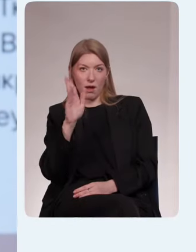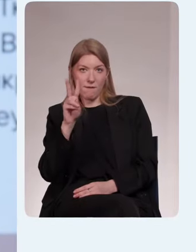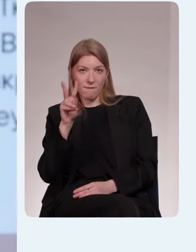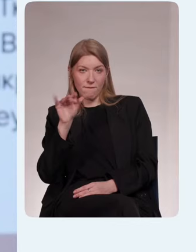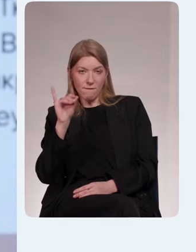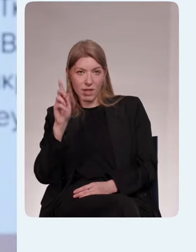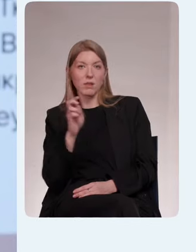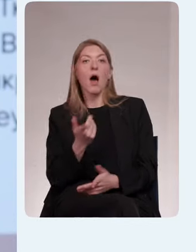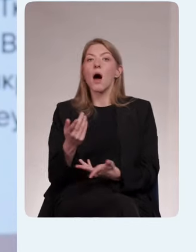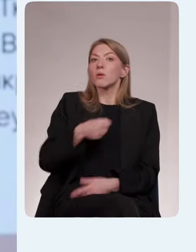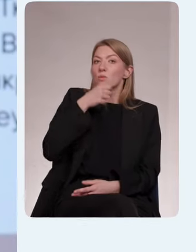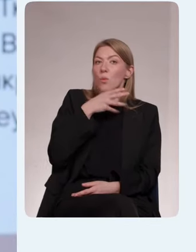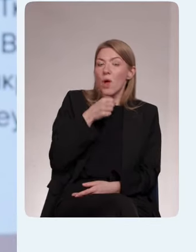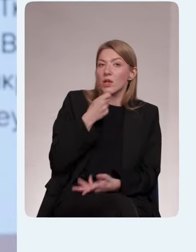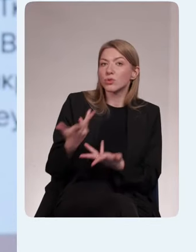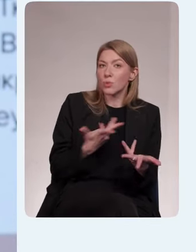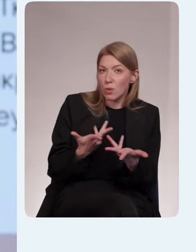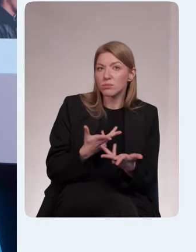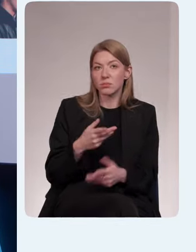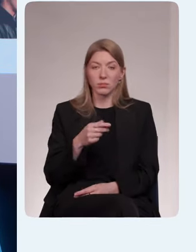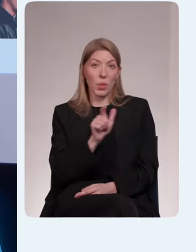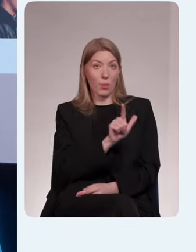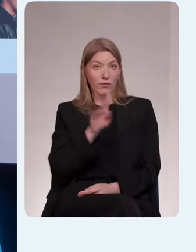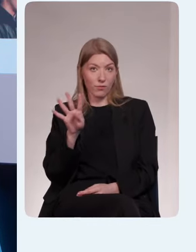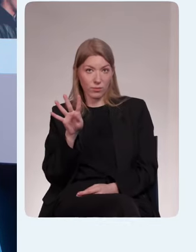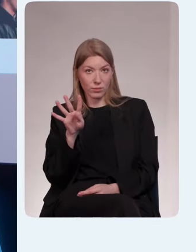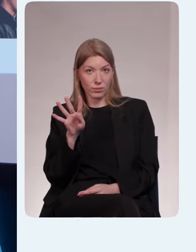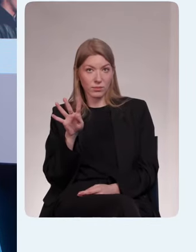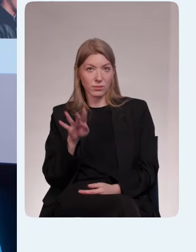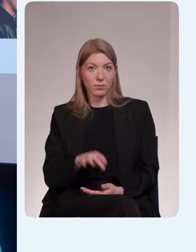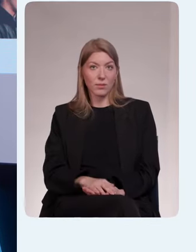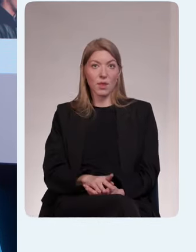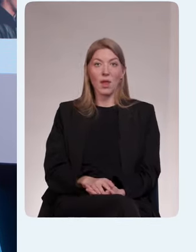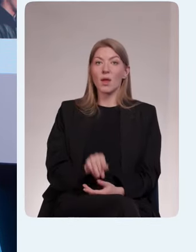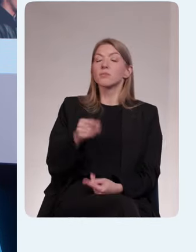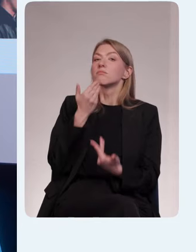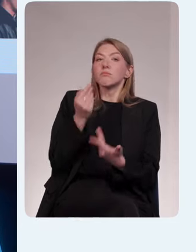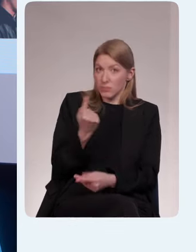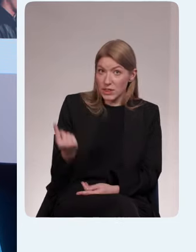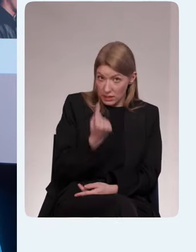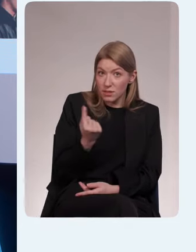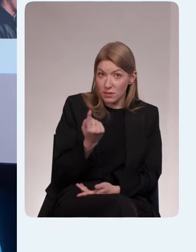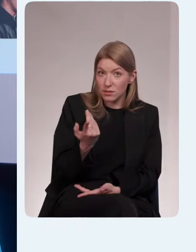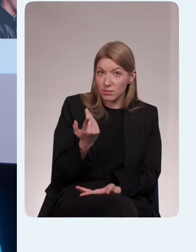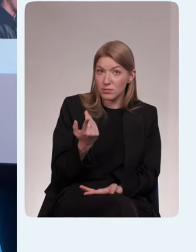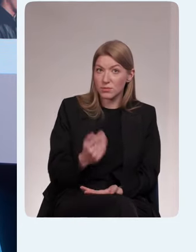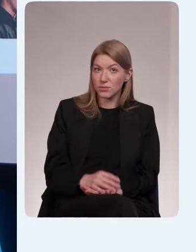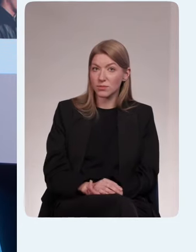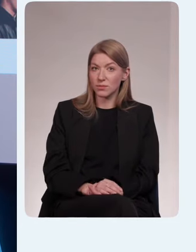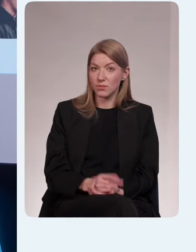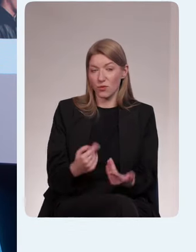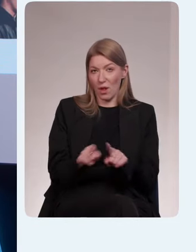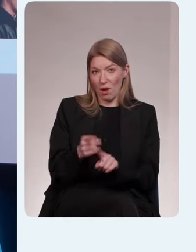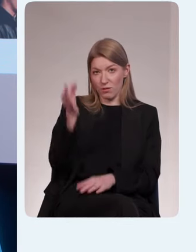24. Are you single? Ну, типа того. Да. И он же говорит, такая,